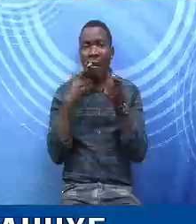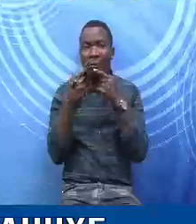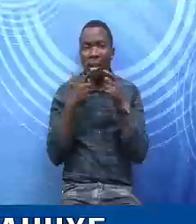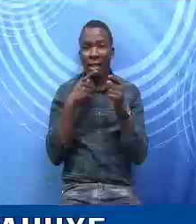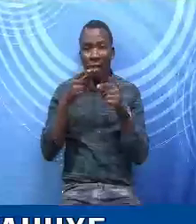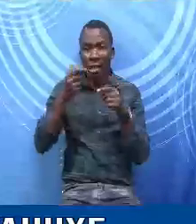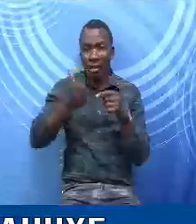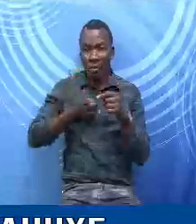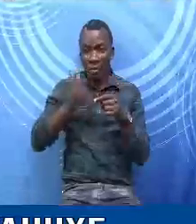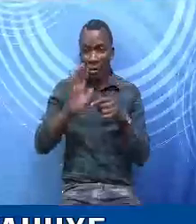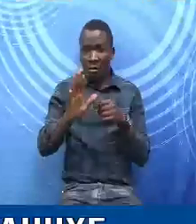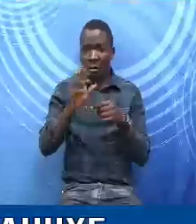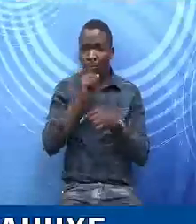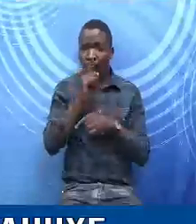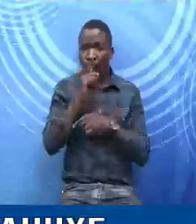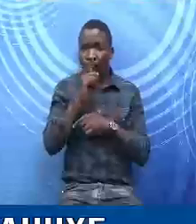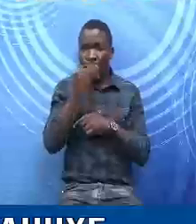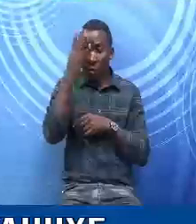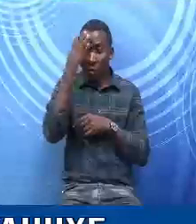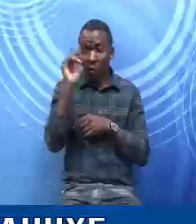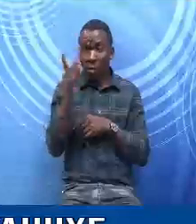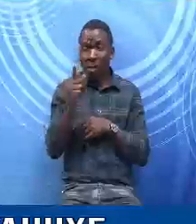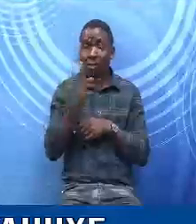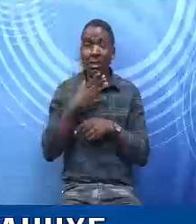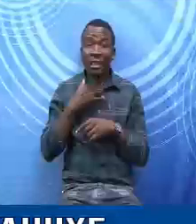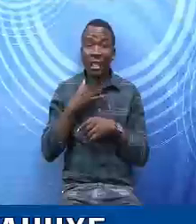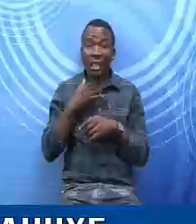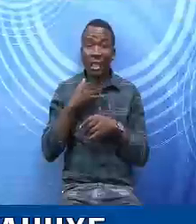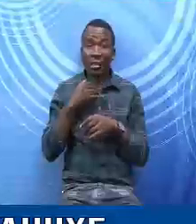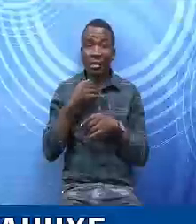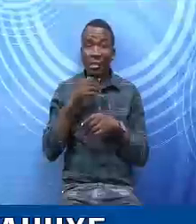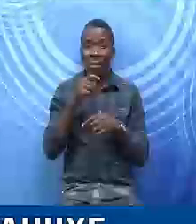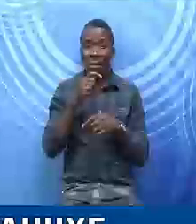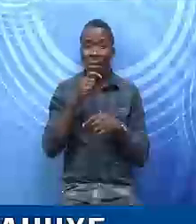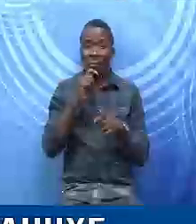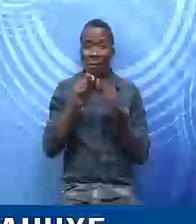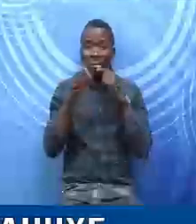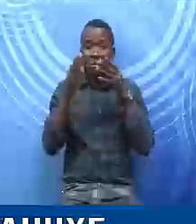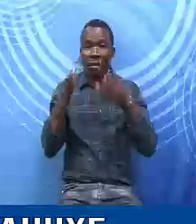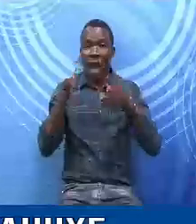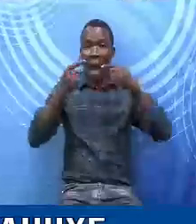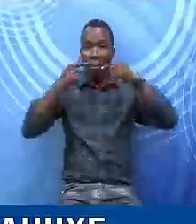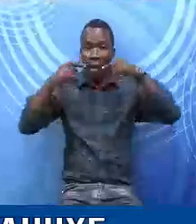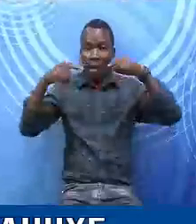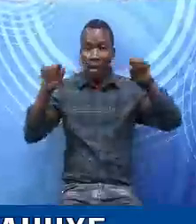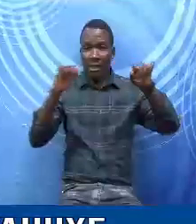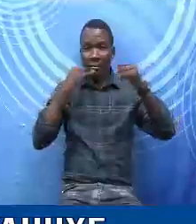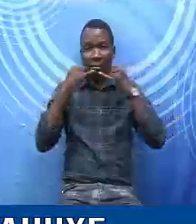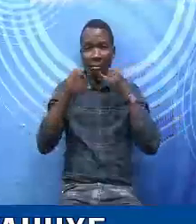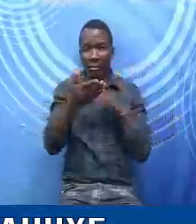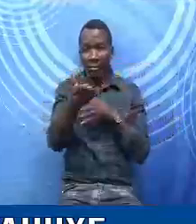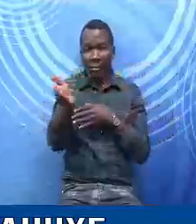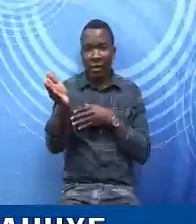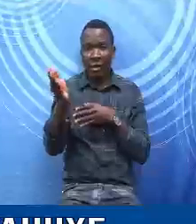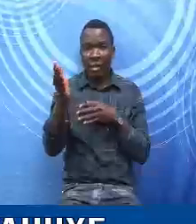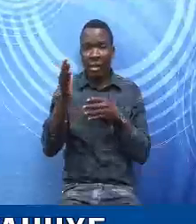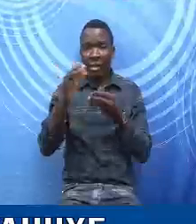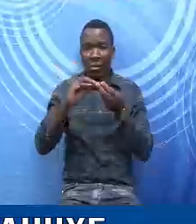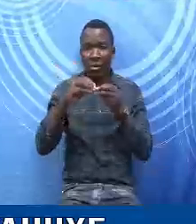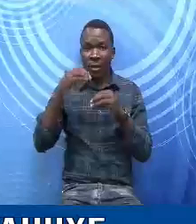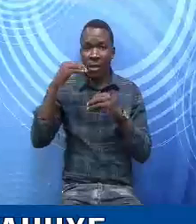bararuca bararumira kubera yuko batifuje ko itangazamakuru ryakabaye ritangaza aya makuru ku murongo wa